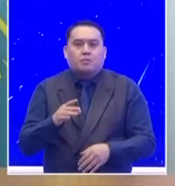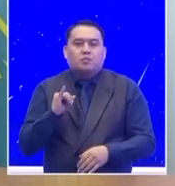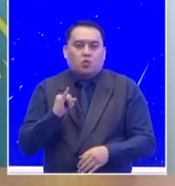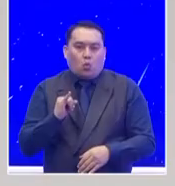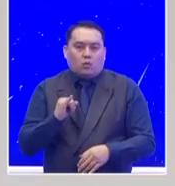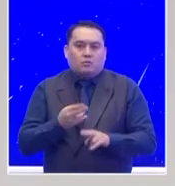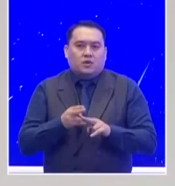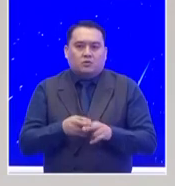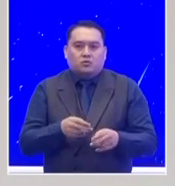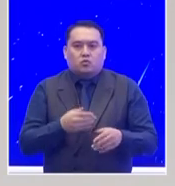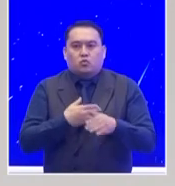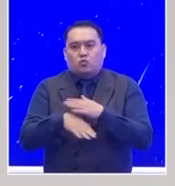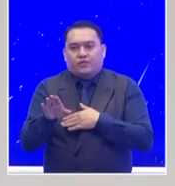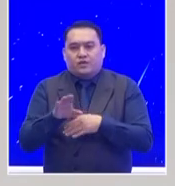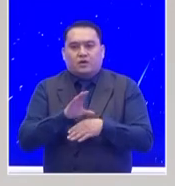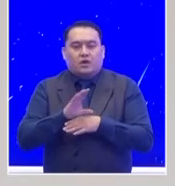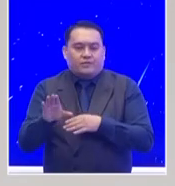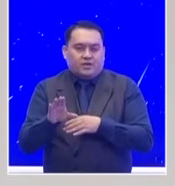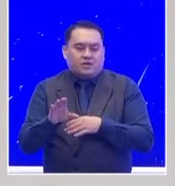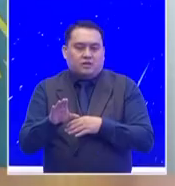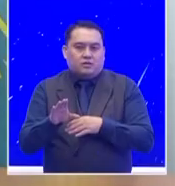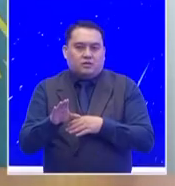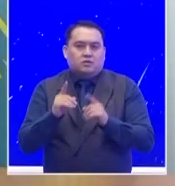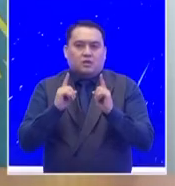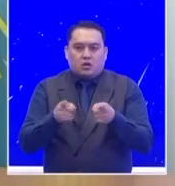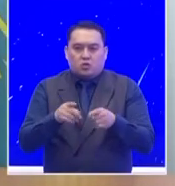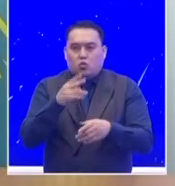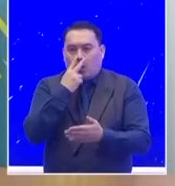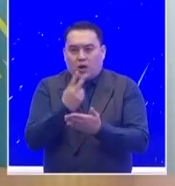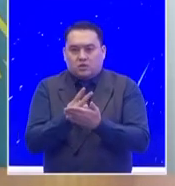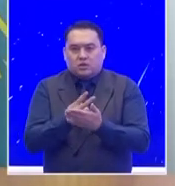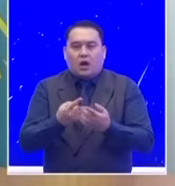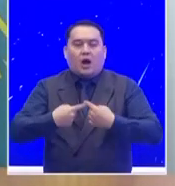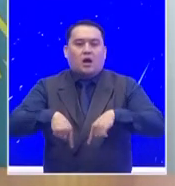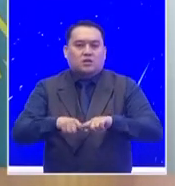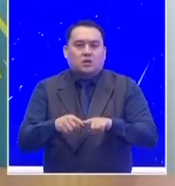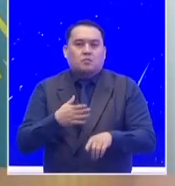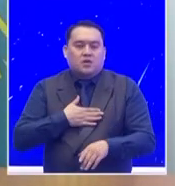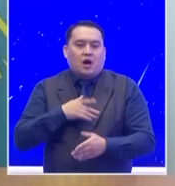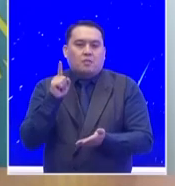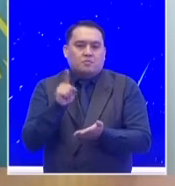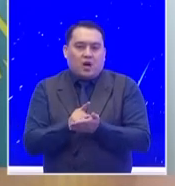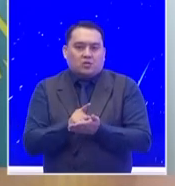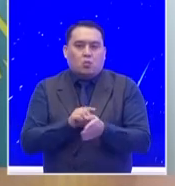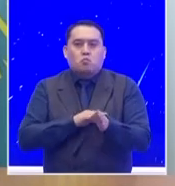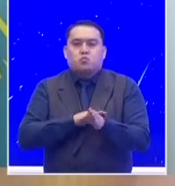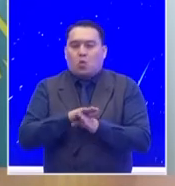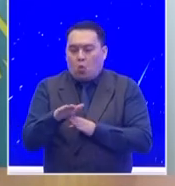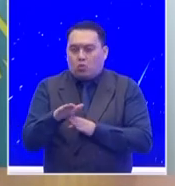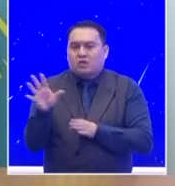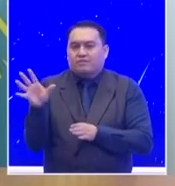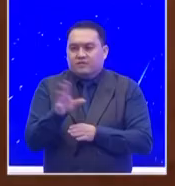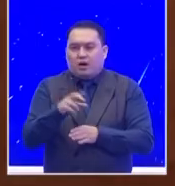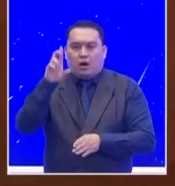Мы их вывели отдельно. Согласно указанию агентства, мы должны охватить полностью весь